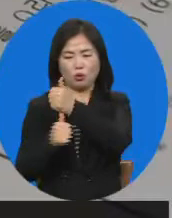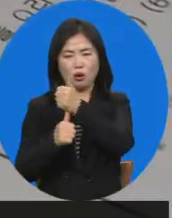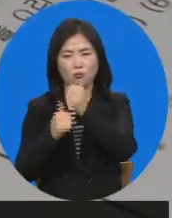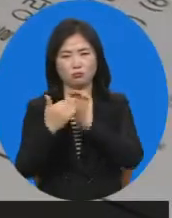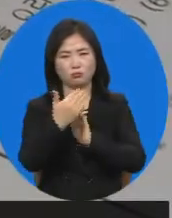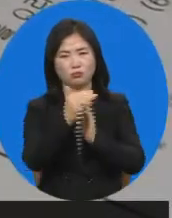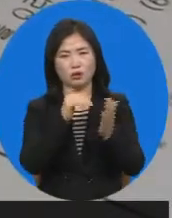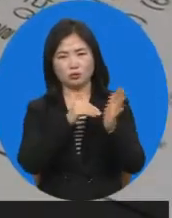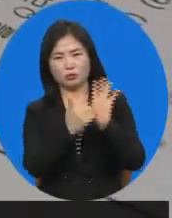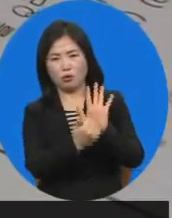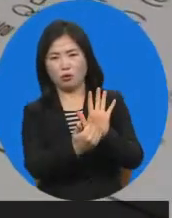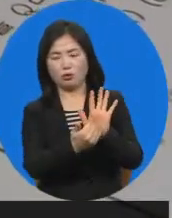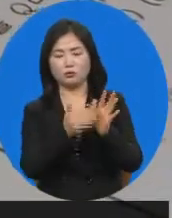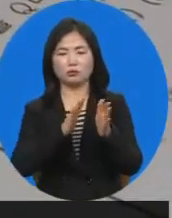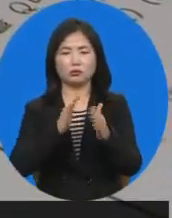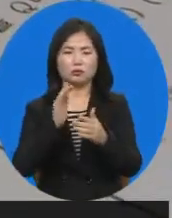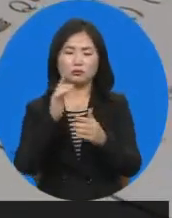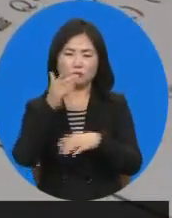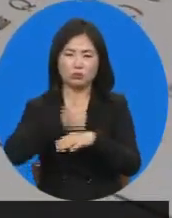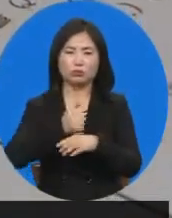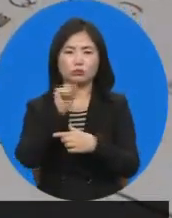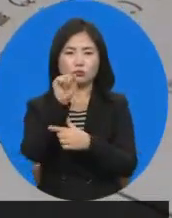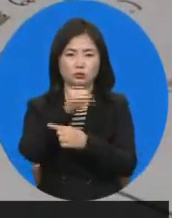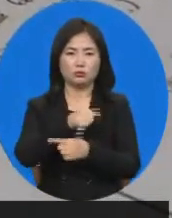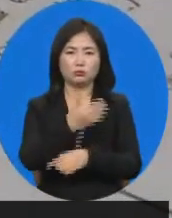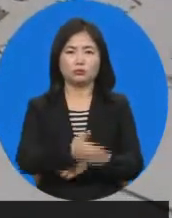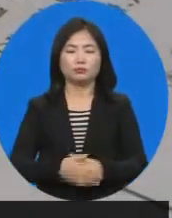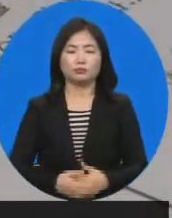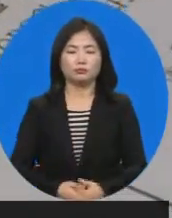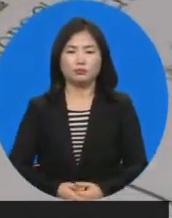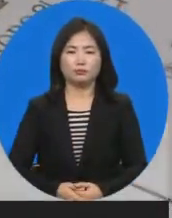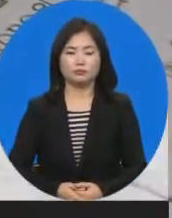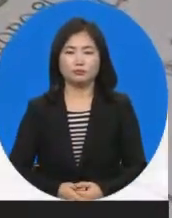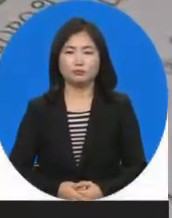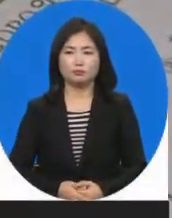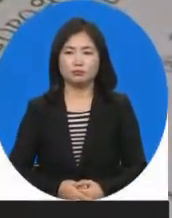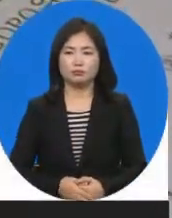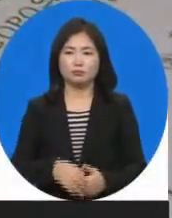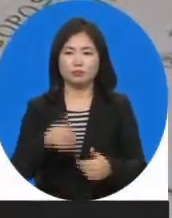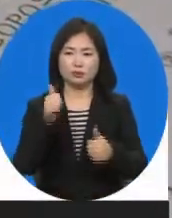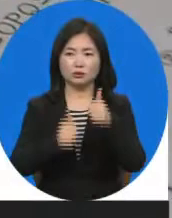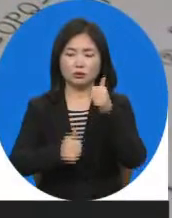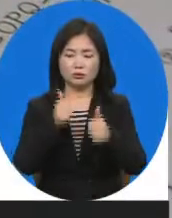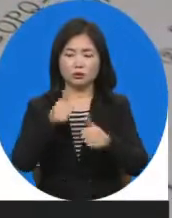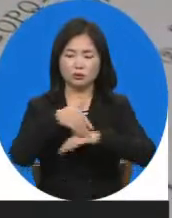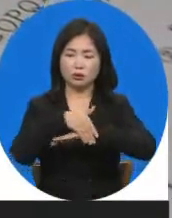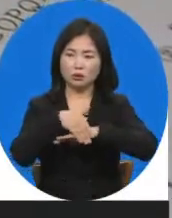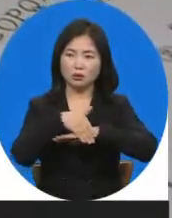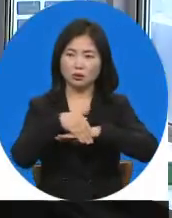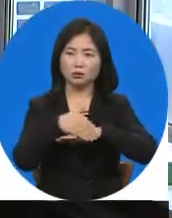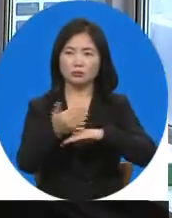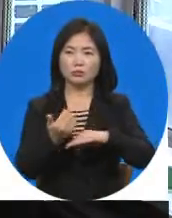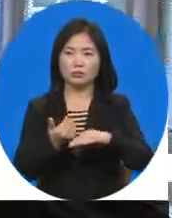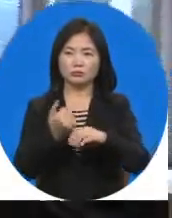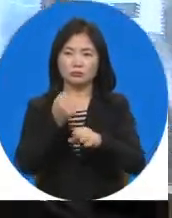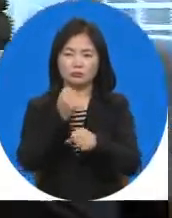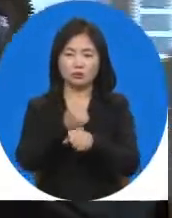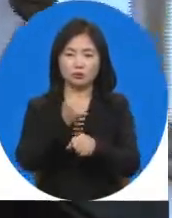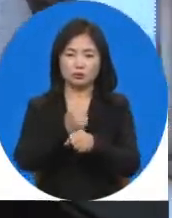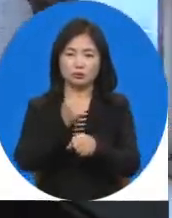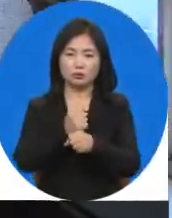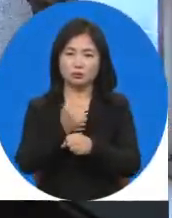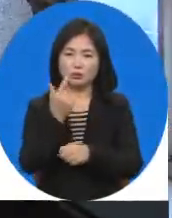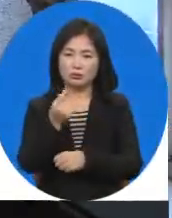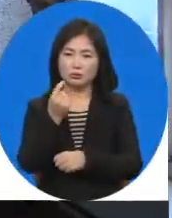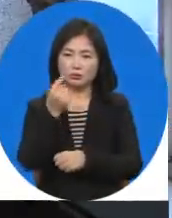거절했지만 결국 부탁을 들어 졌습니다 한약 검사하는 것 은 우리가 이렇게 써 개설 4 계속 은